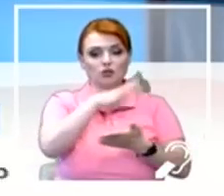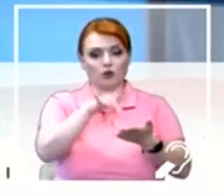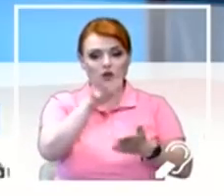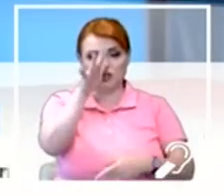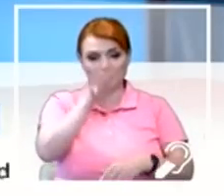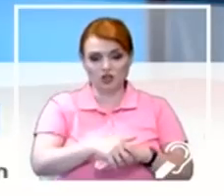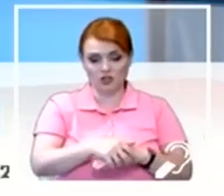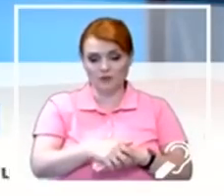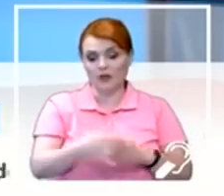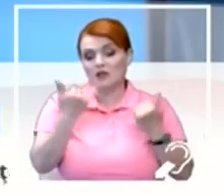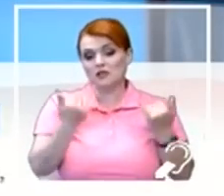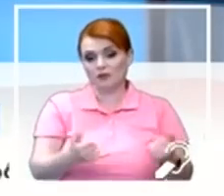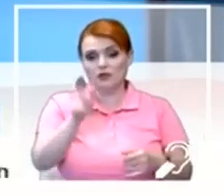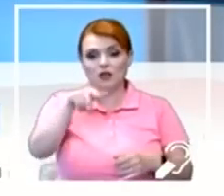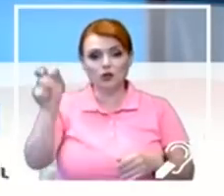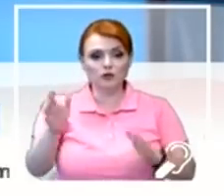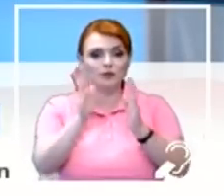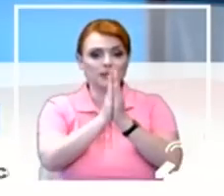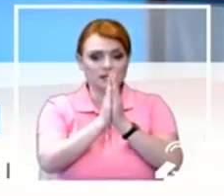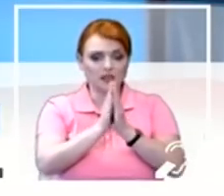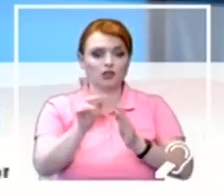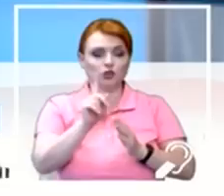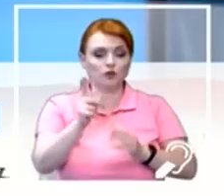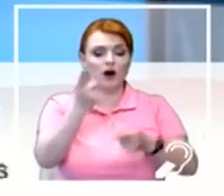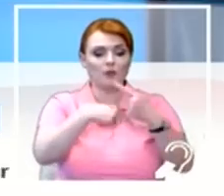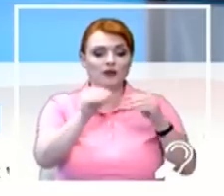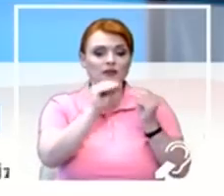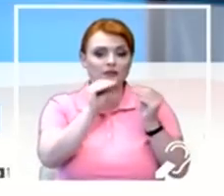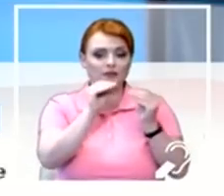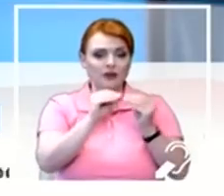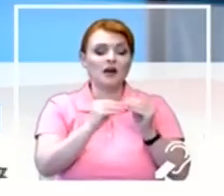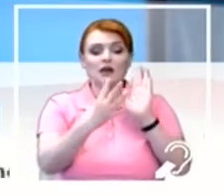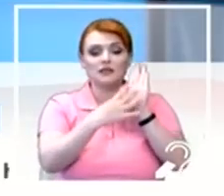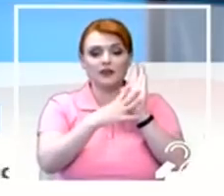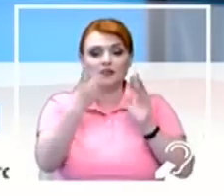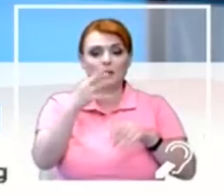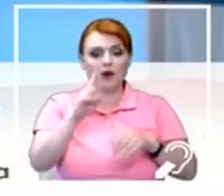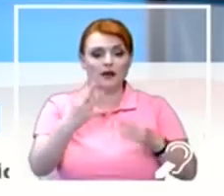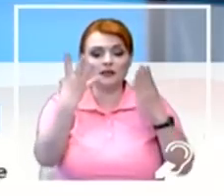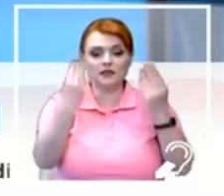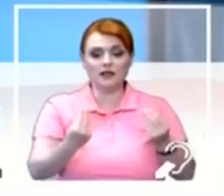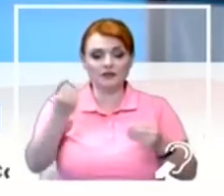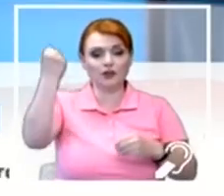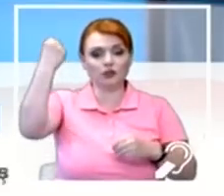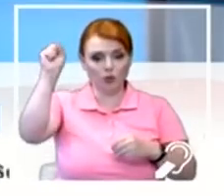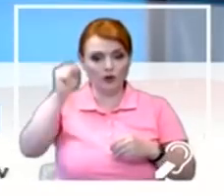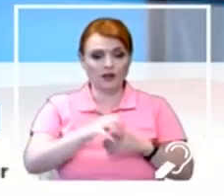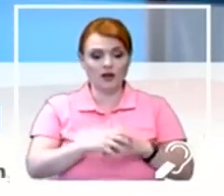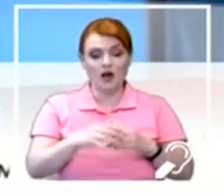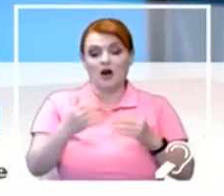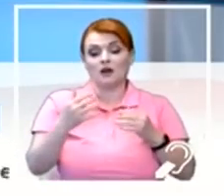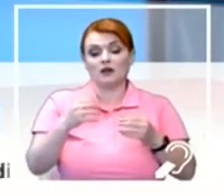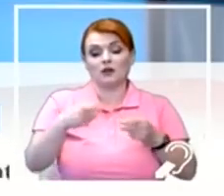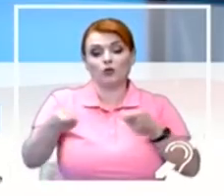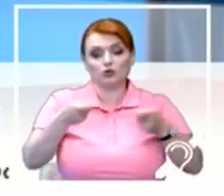autoritățile să renunțe la proiectul privind noua denumire a așa zisei Zile a Victoriei, care a fost înlocuită cu sintagma Ziua